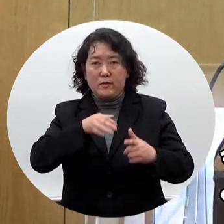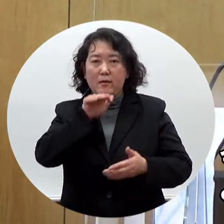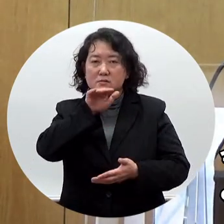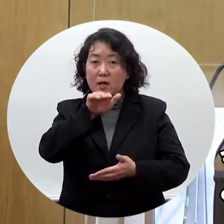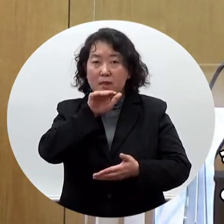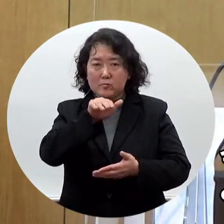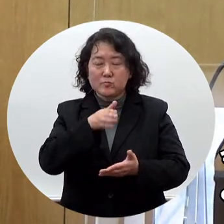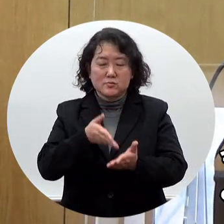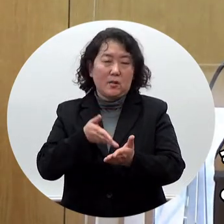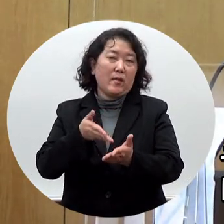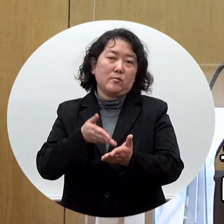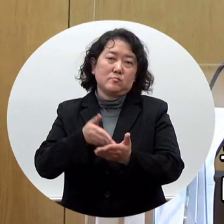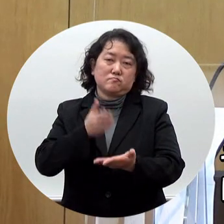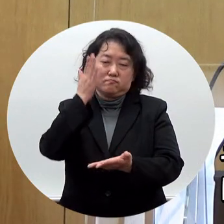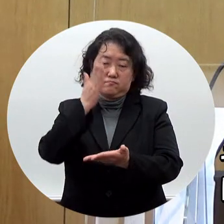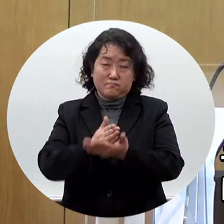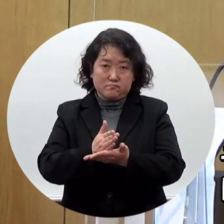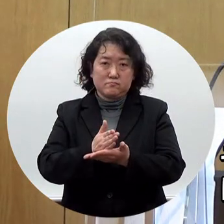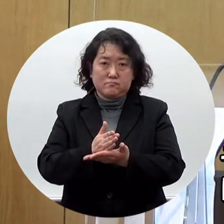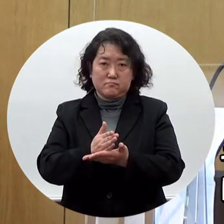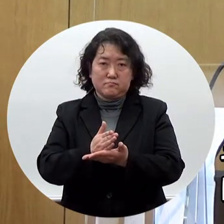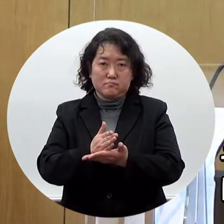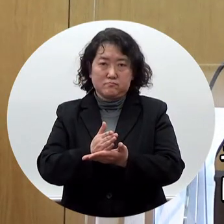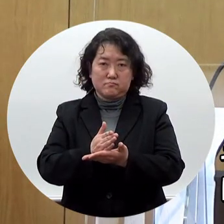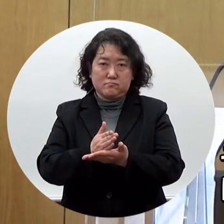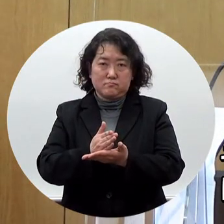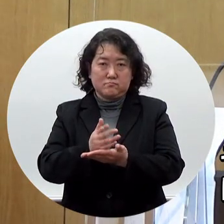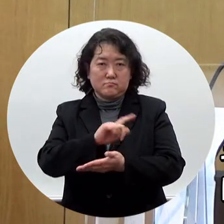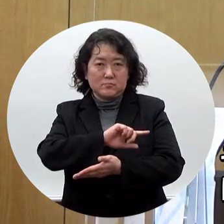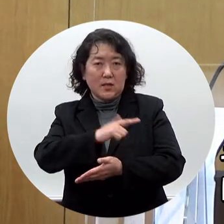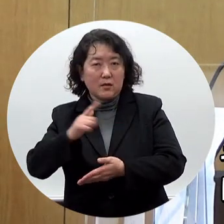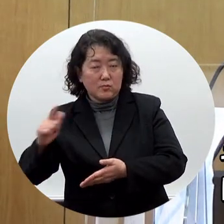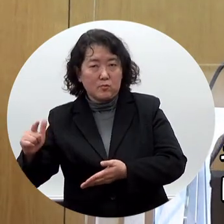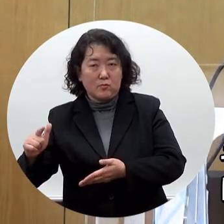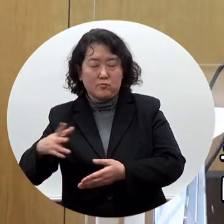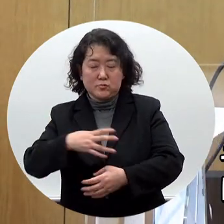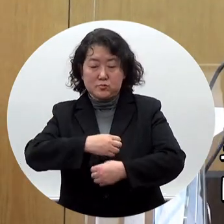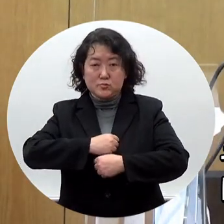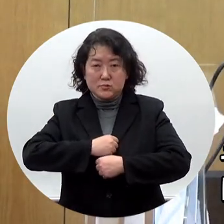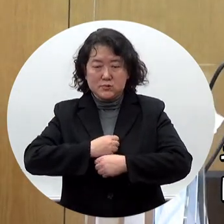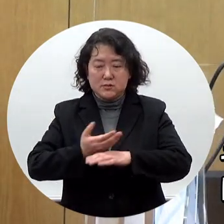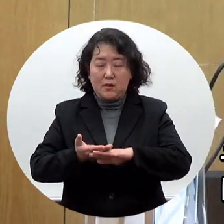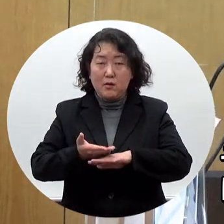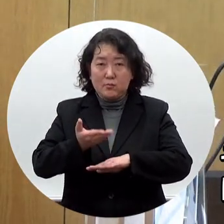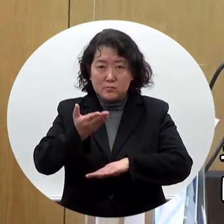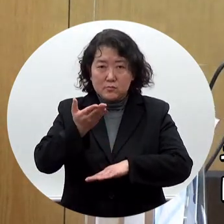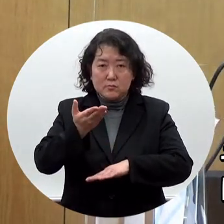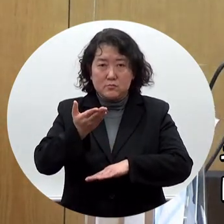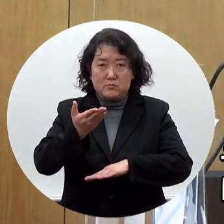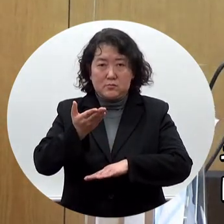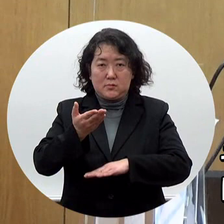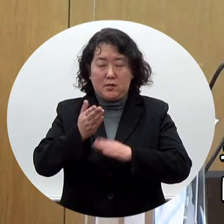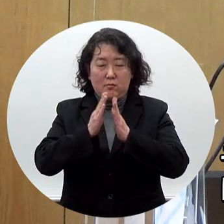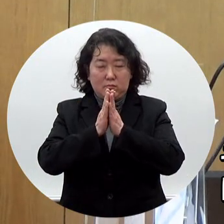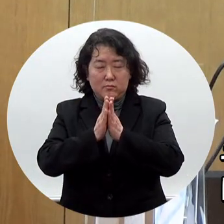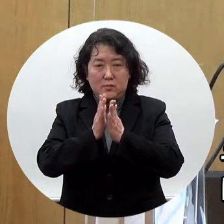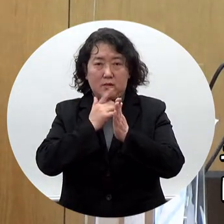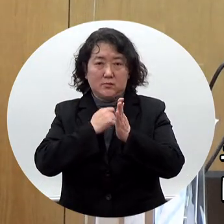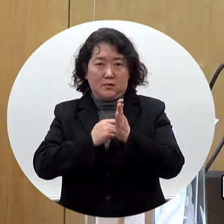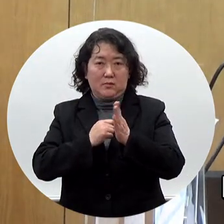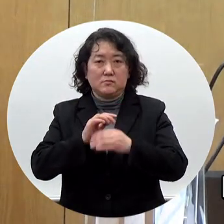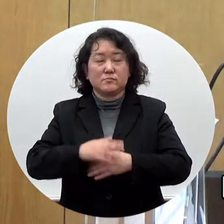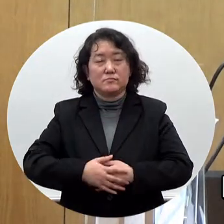喋らないようにしてもらいたい。そして、ハメを外したりというふうなことはないように徹底をしていただきたいというふうにお願い申し上げ